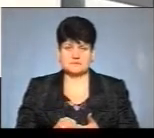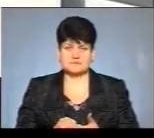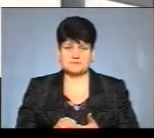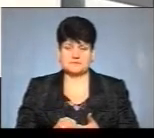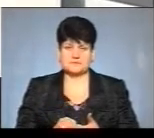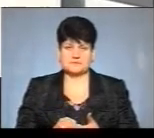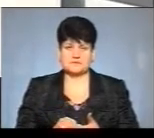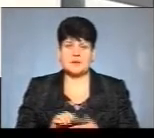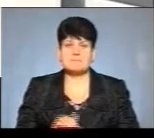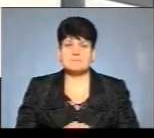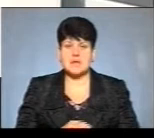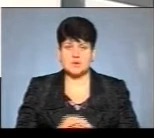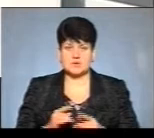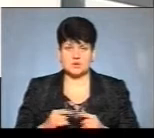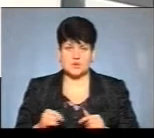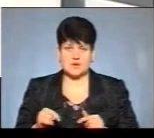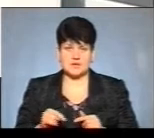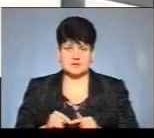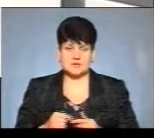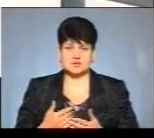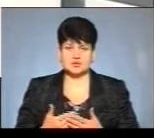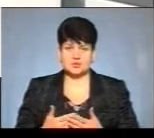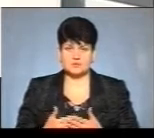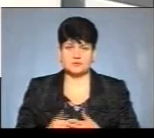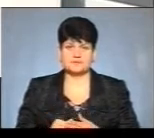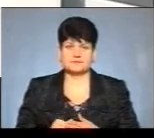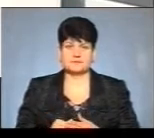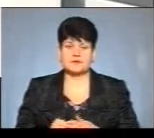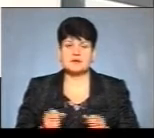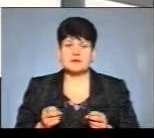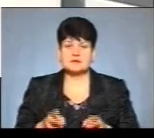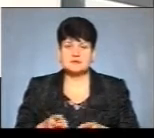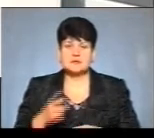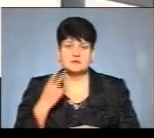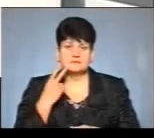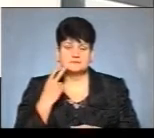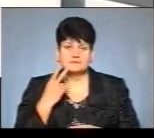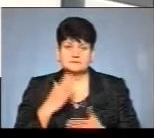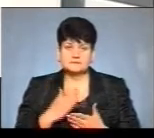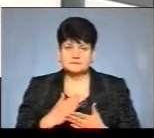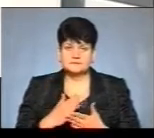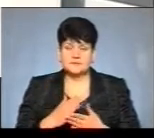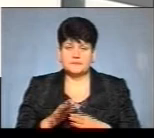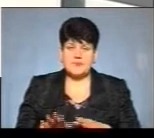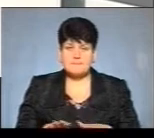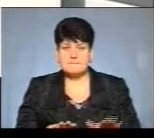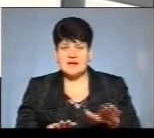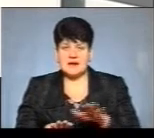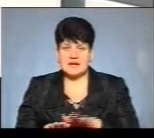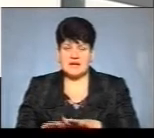не мають займатися благодійні організації. Тобто ризики завжди мають